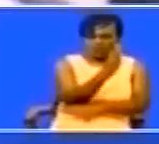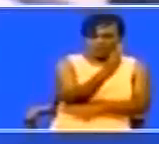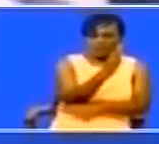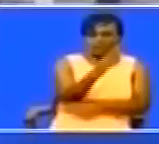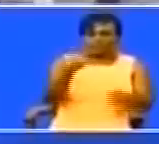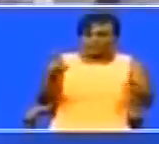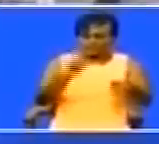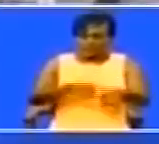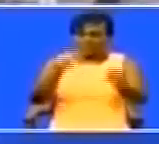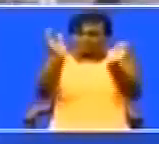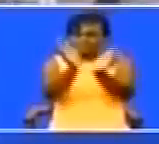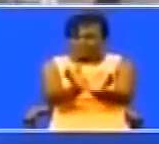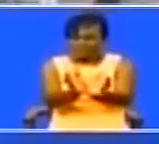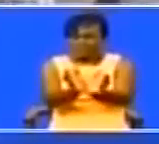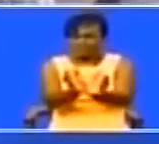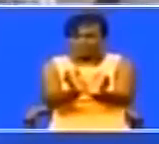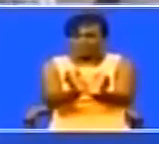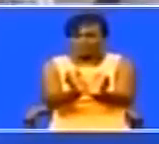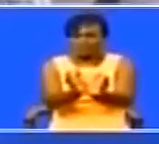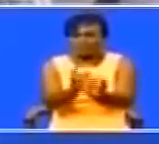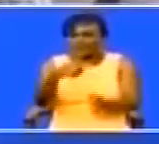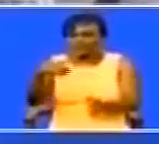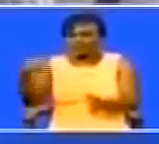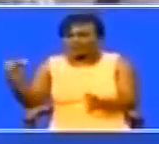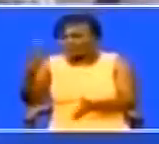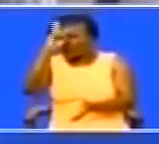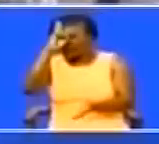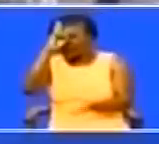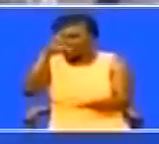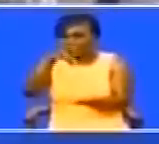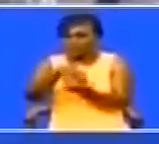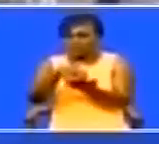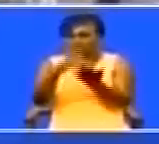hiyo nilipokamatwa kupelekwa Sero,